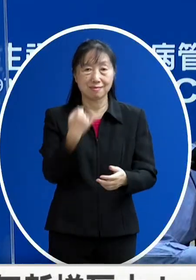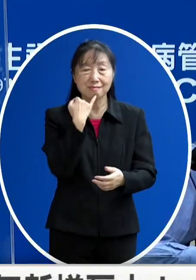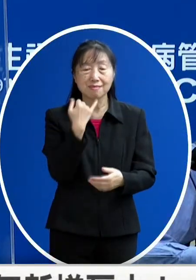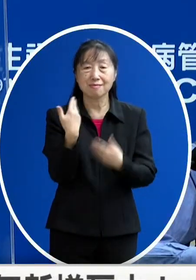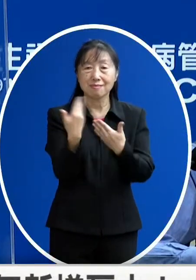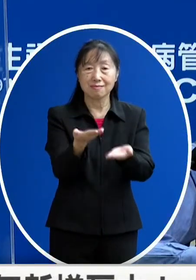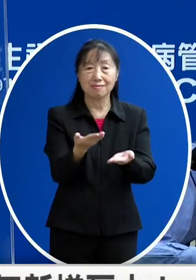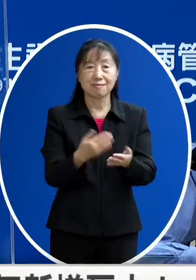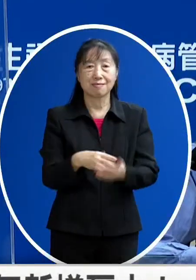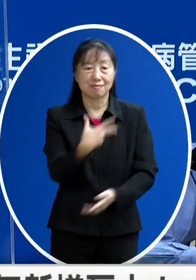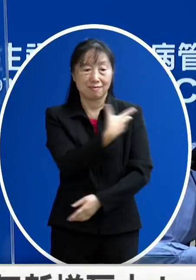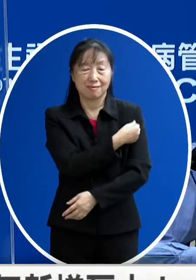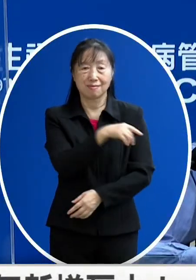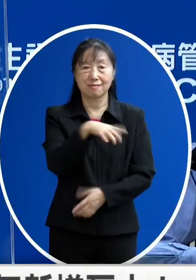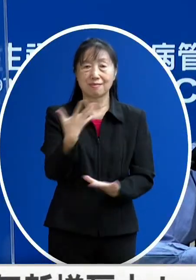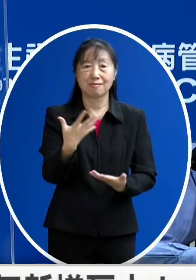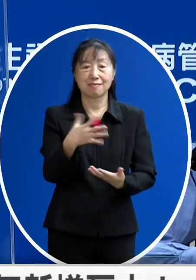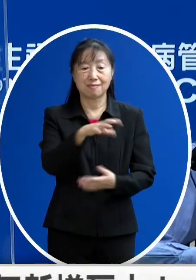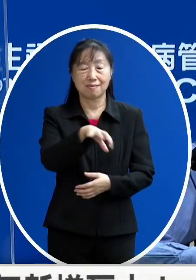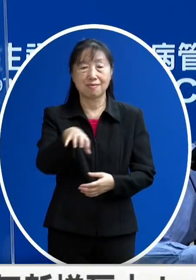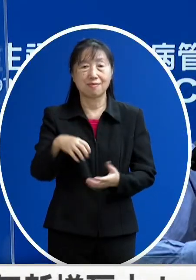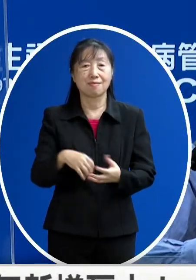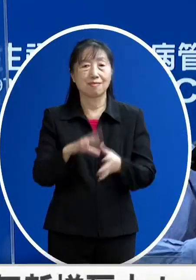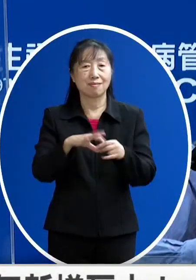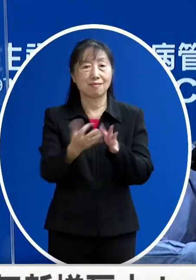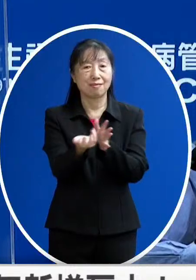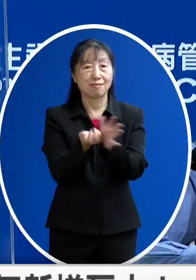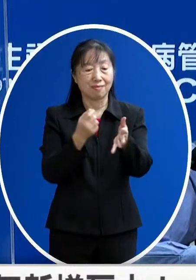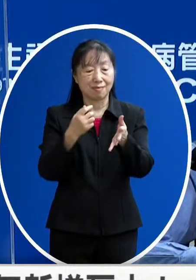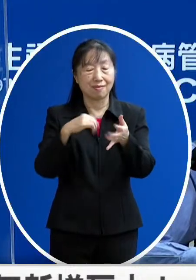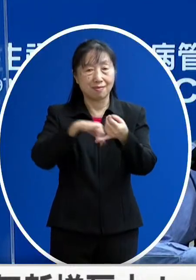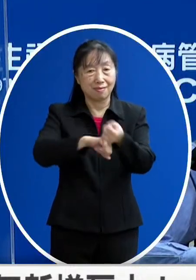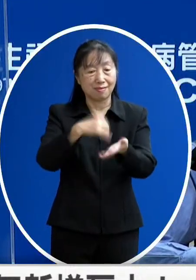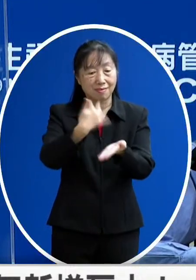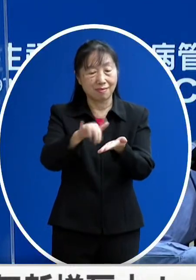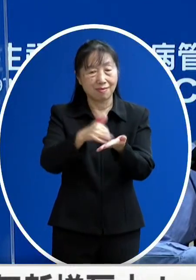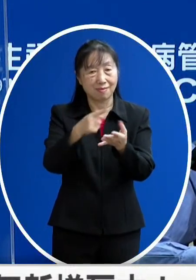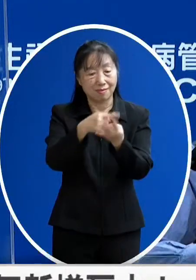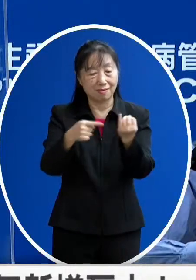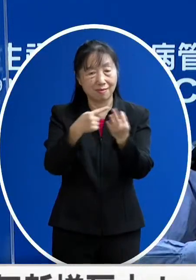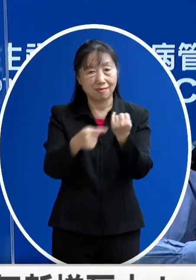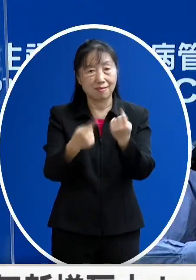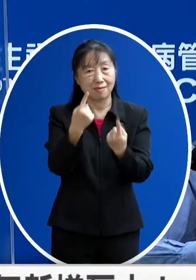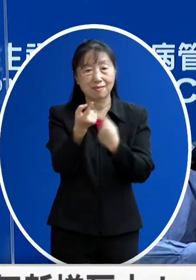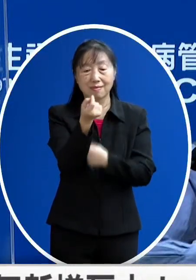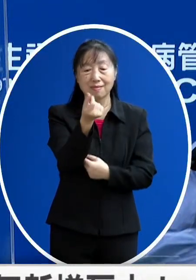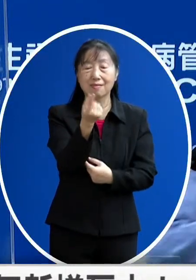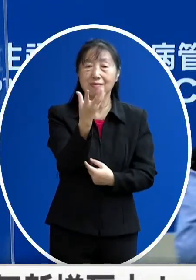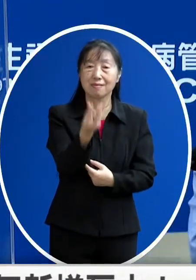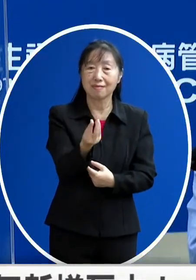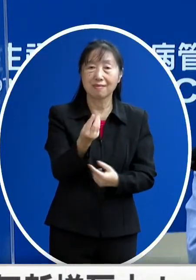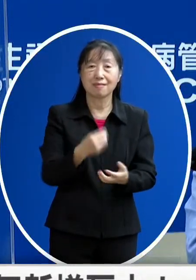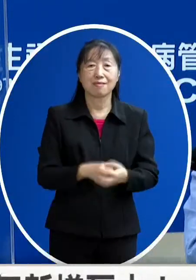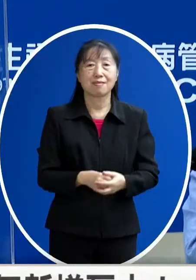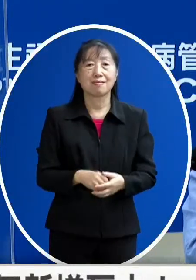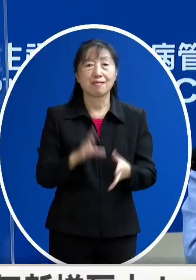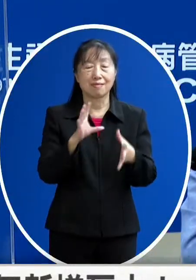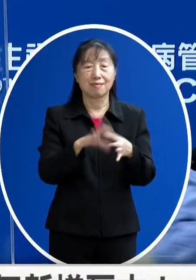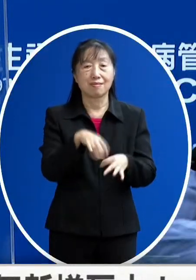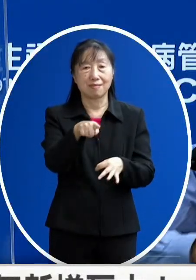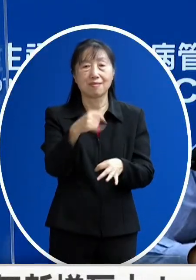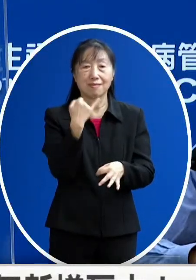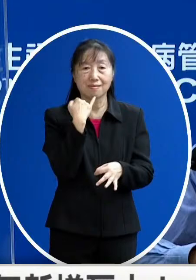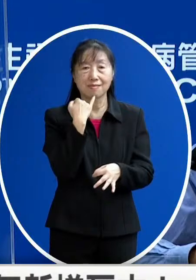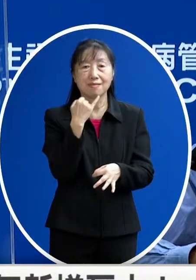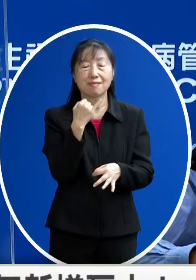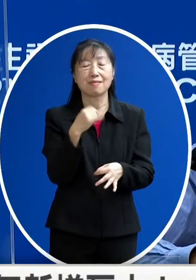哈接种的位置，那因为我们这次的预约的数目，哦，显然是相对的低，哦，所以在有空档的时候啊，